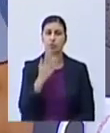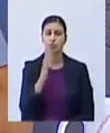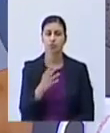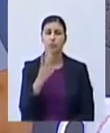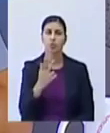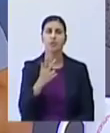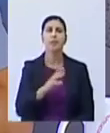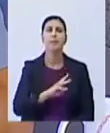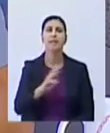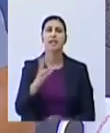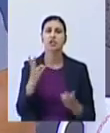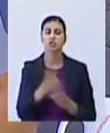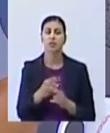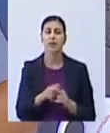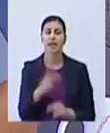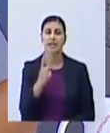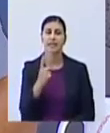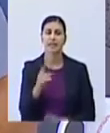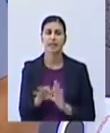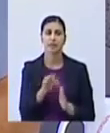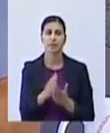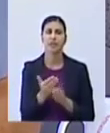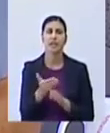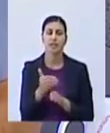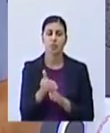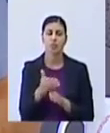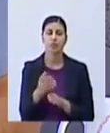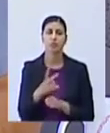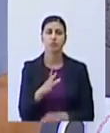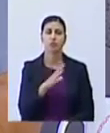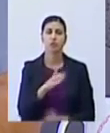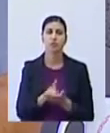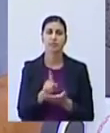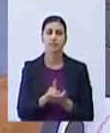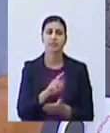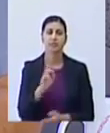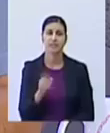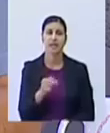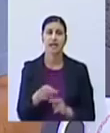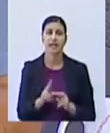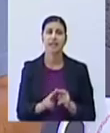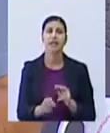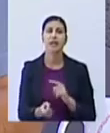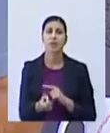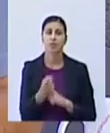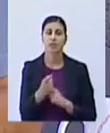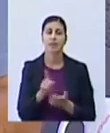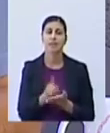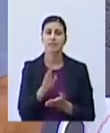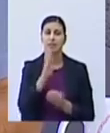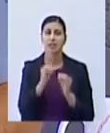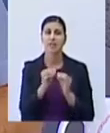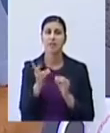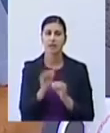sami miliardi chirde baki da gamun dinari ari erta derti gamusavo. Etapa privat moxtes pensia bizda. Akina gamdin ar chuen tavozot pensia ikneba. Igive